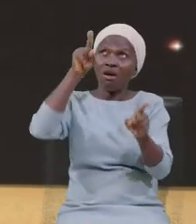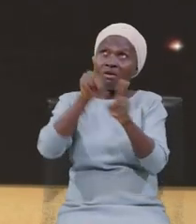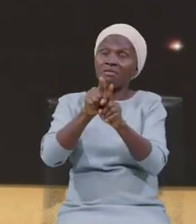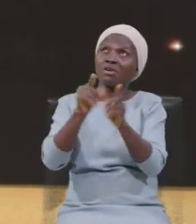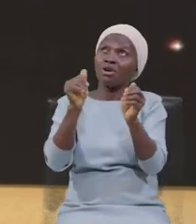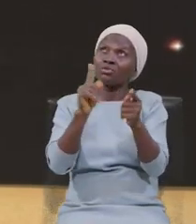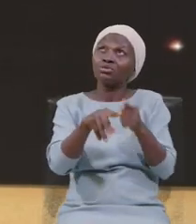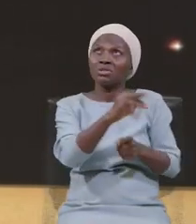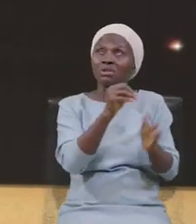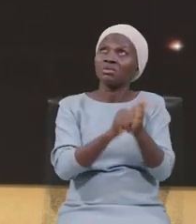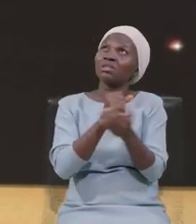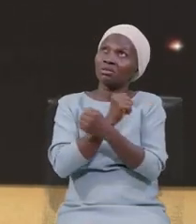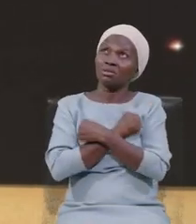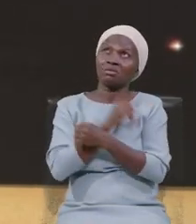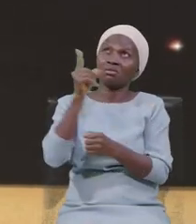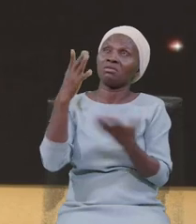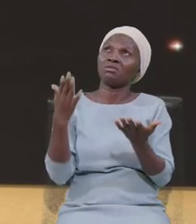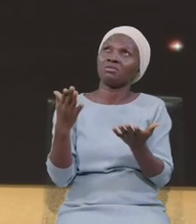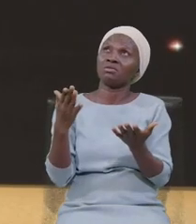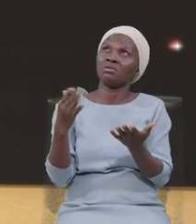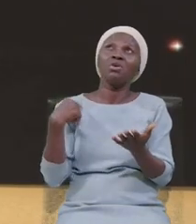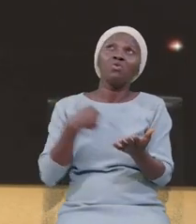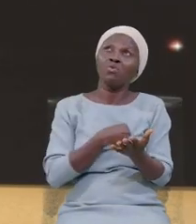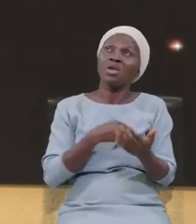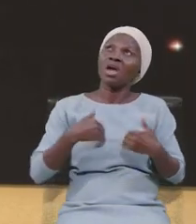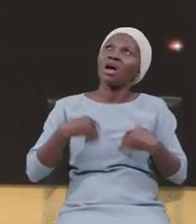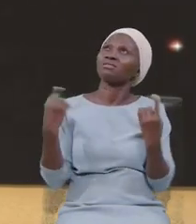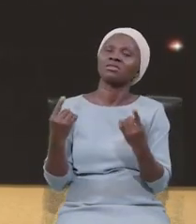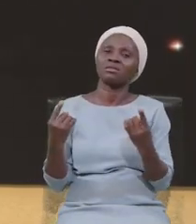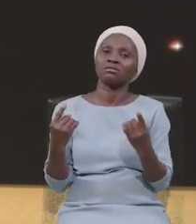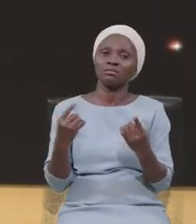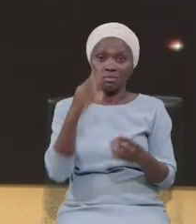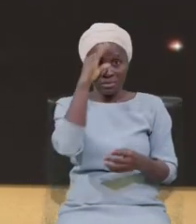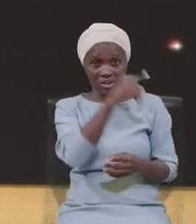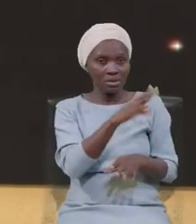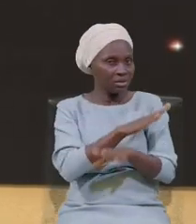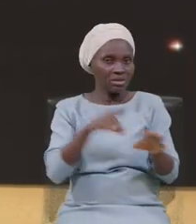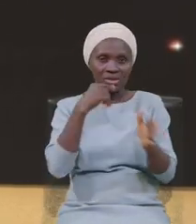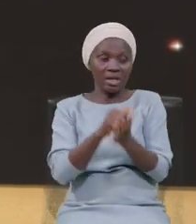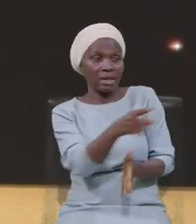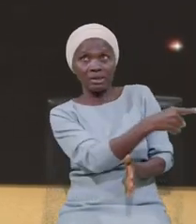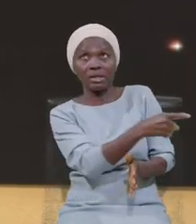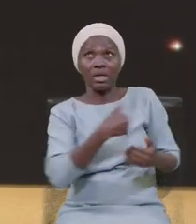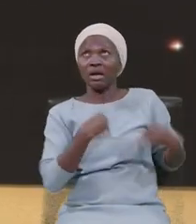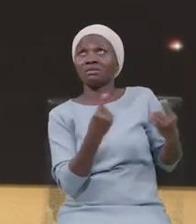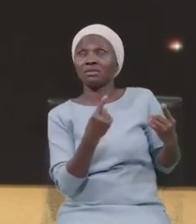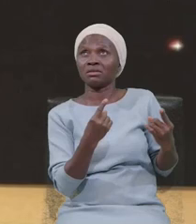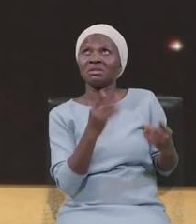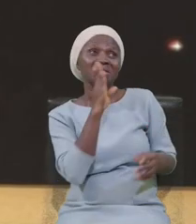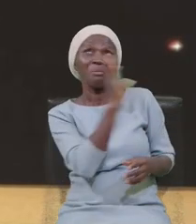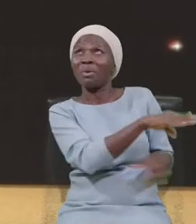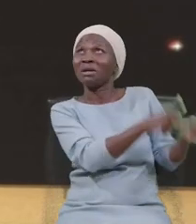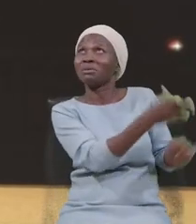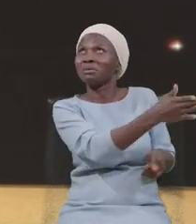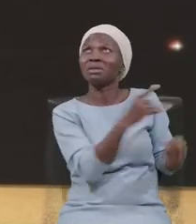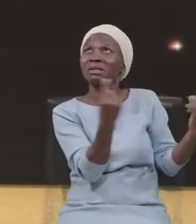qui t'aiment et qui observent tes commandements. Nous avons péché. Il n'a pas dit, ils ont péché. Mauvais